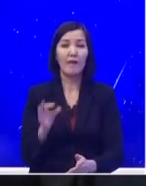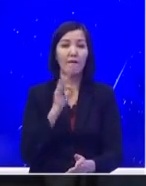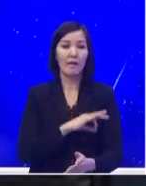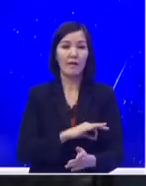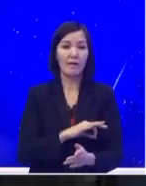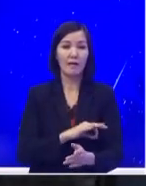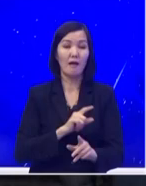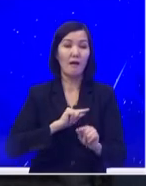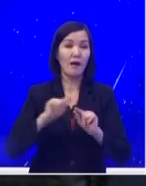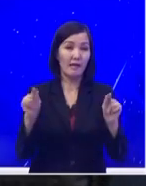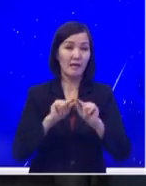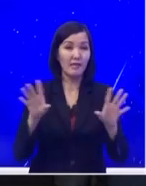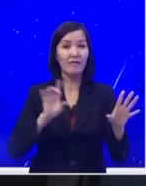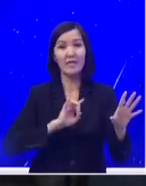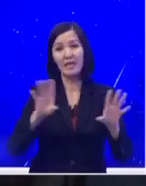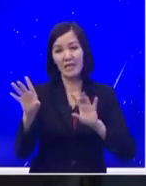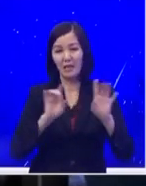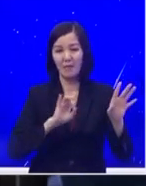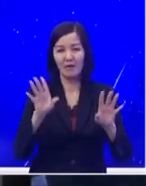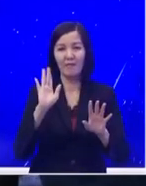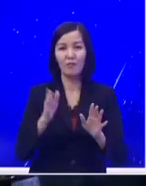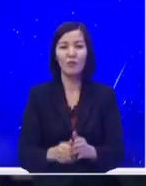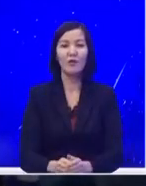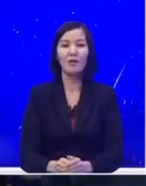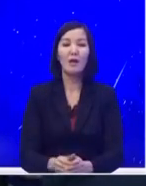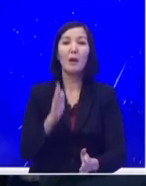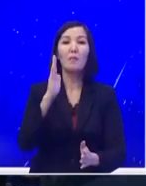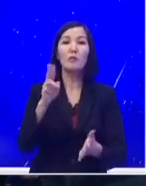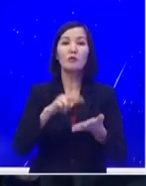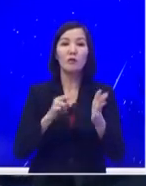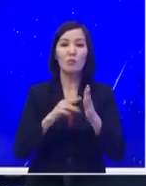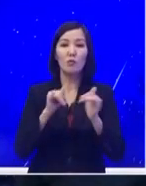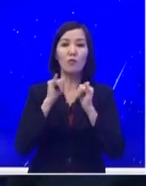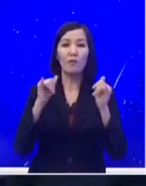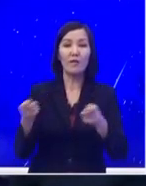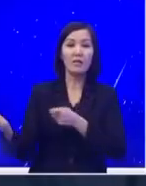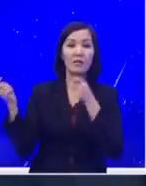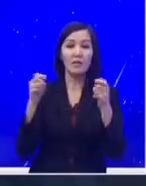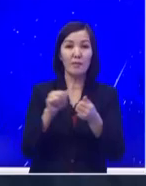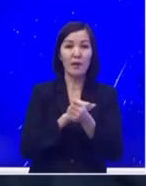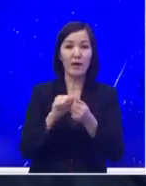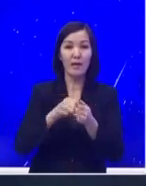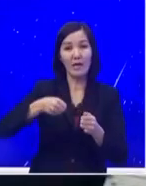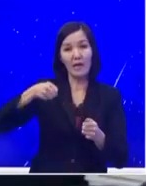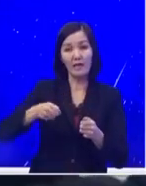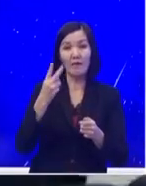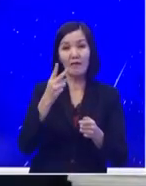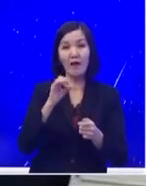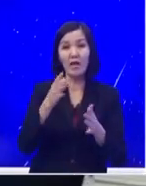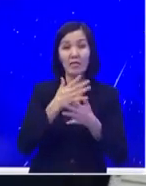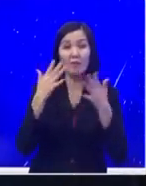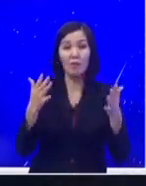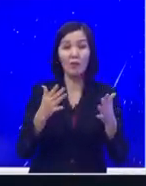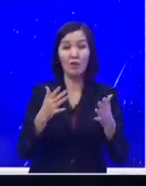Буду агитировать, чтобы брали экопакеты. В будущем Никита планирует увеличить поставку бумажных пакетов в 2 раза. Помимо этого,